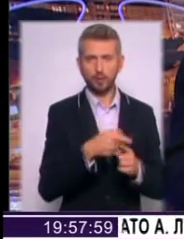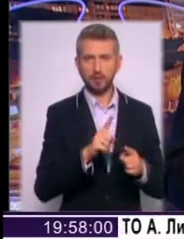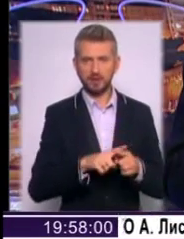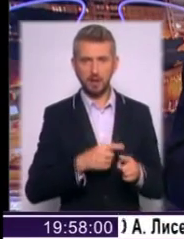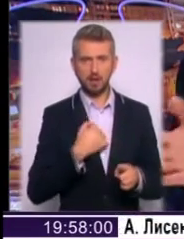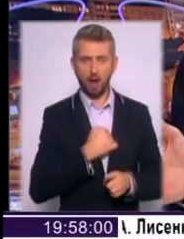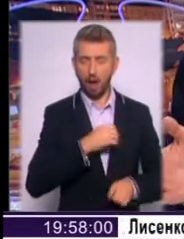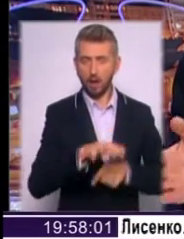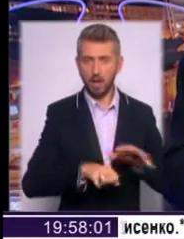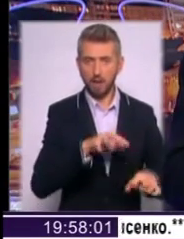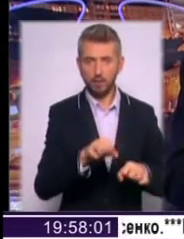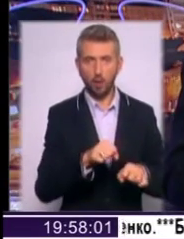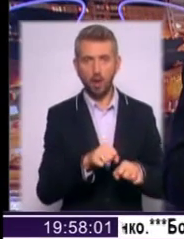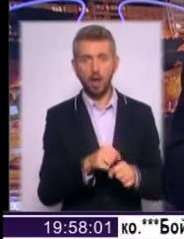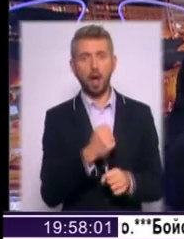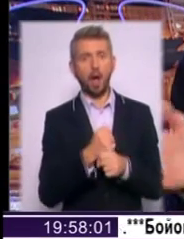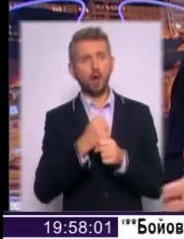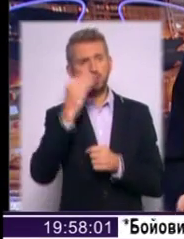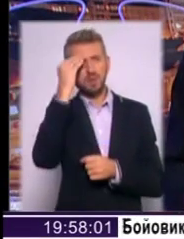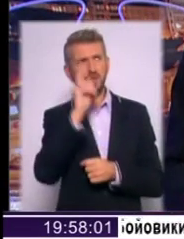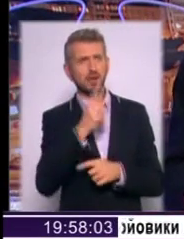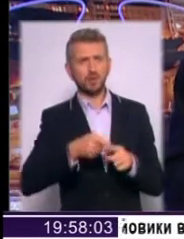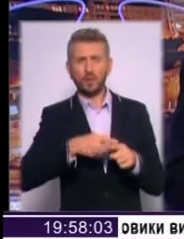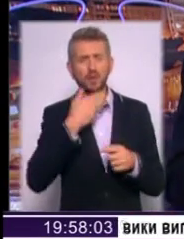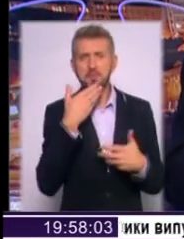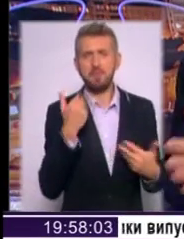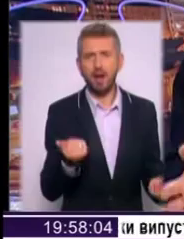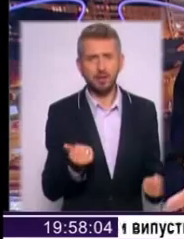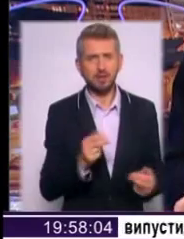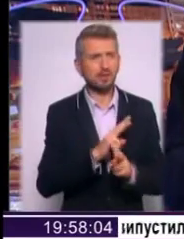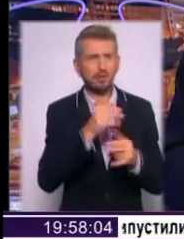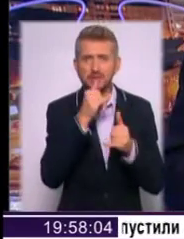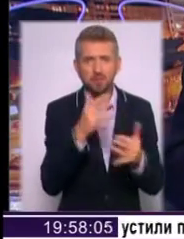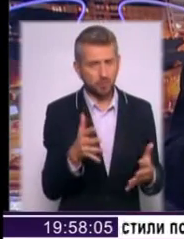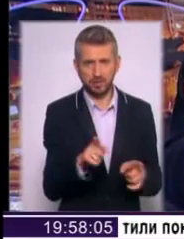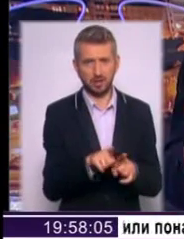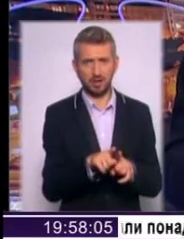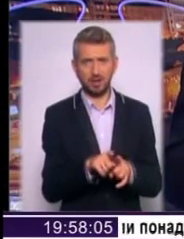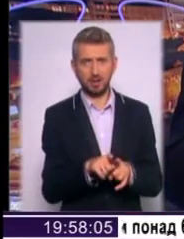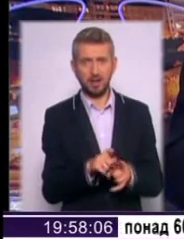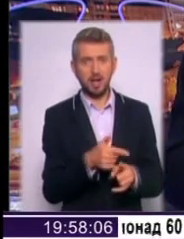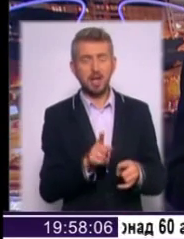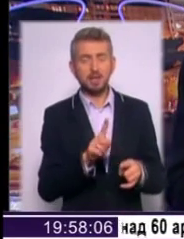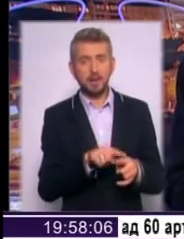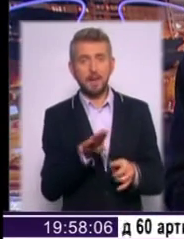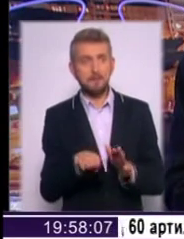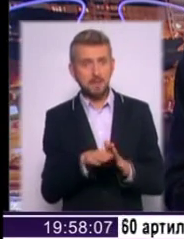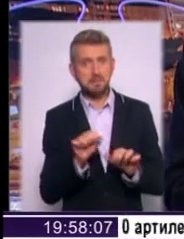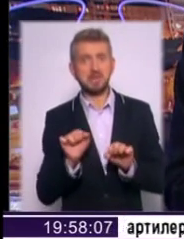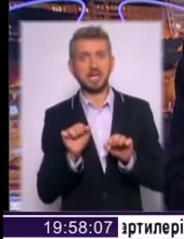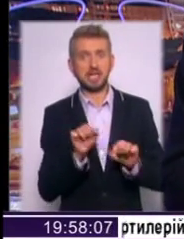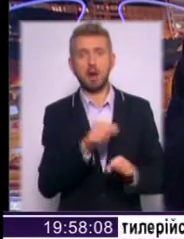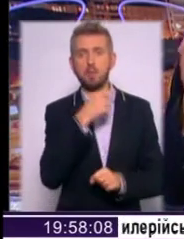На це робить вигляд, що цього немає, ніхто не може. Це, власне, під прикриттям цього руського